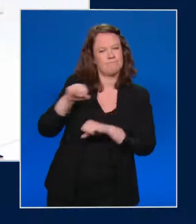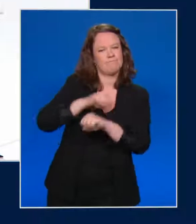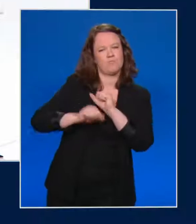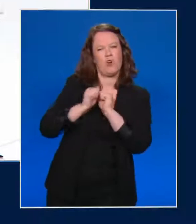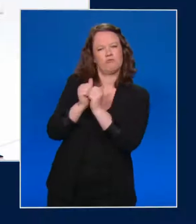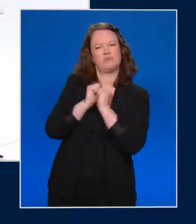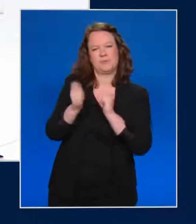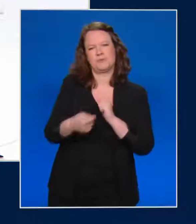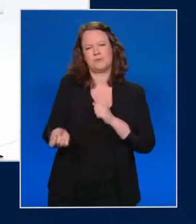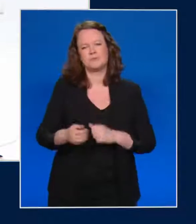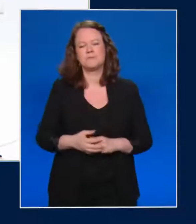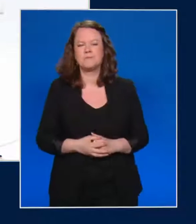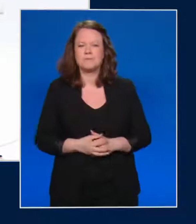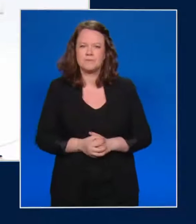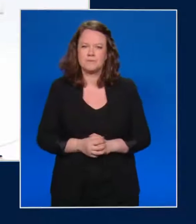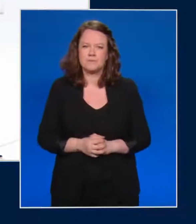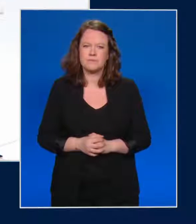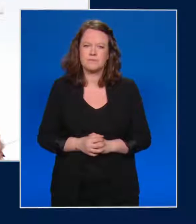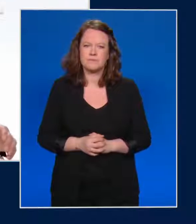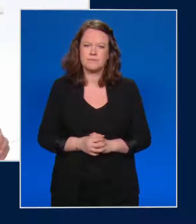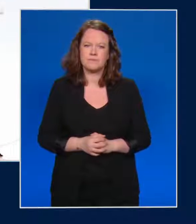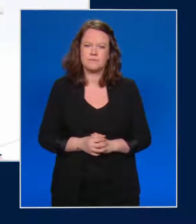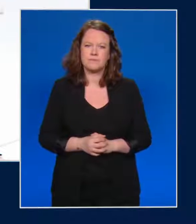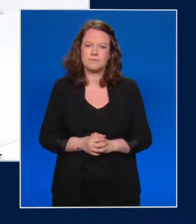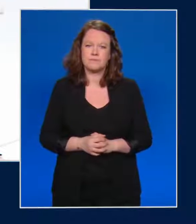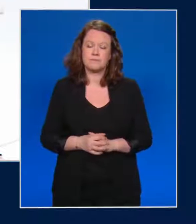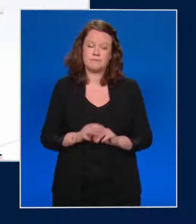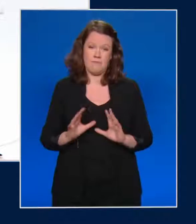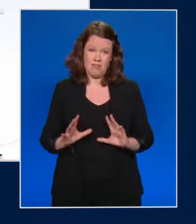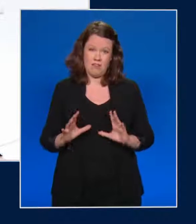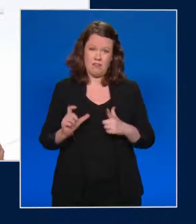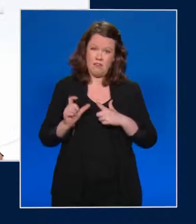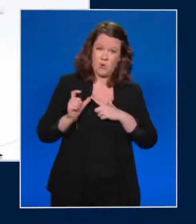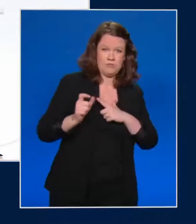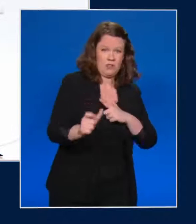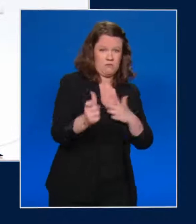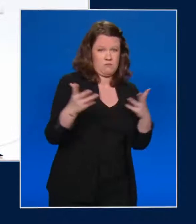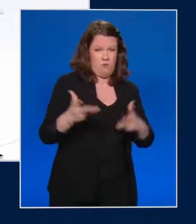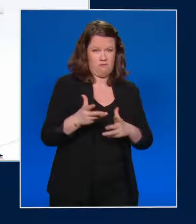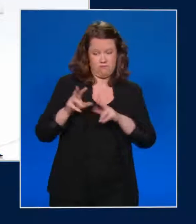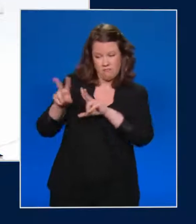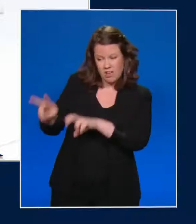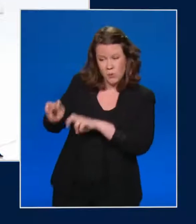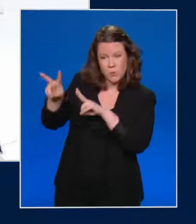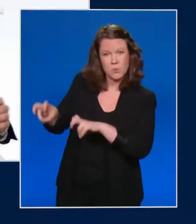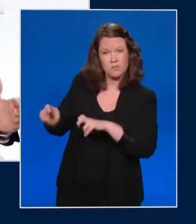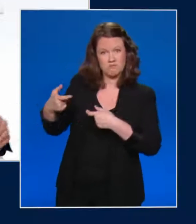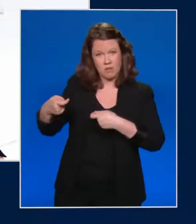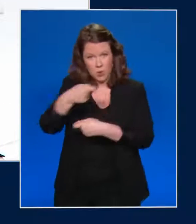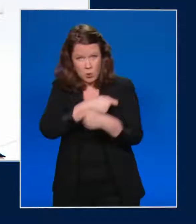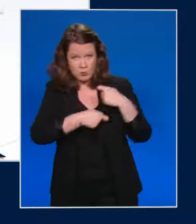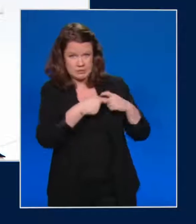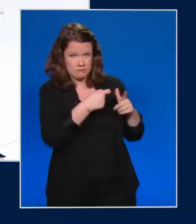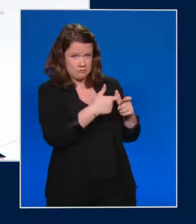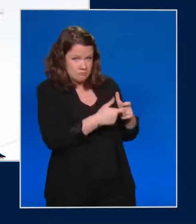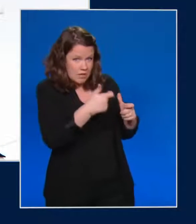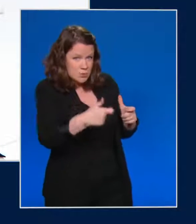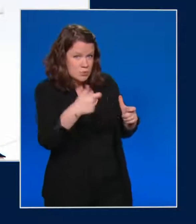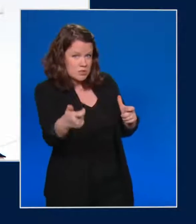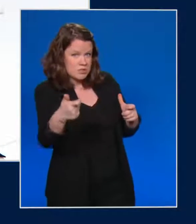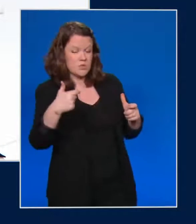pays notre agriculture notre industrie nombre de secteurs économiques